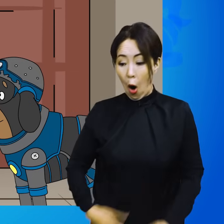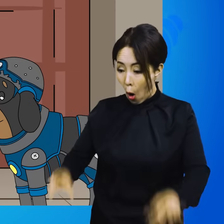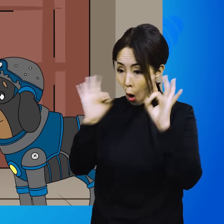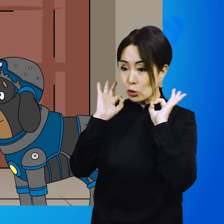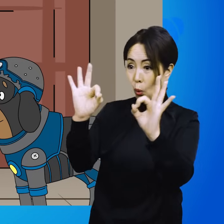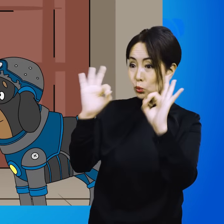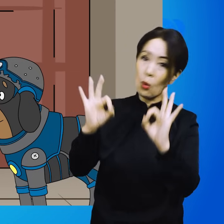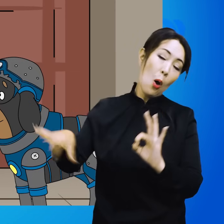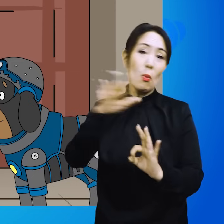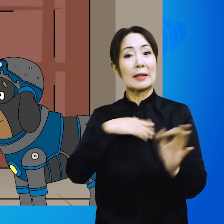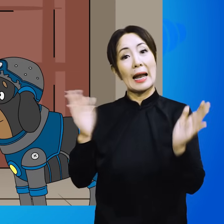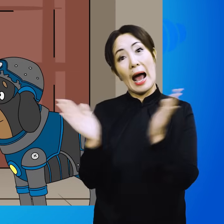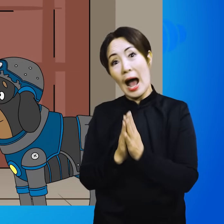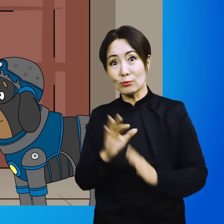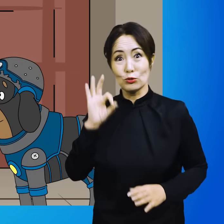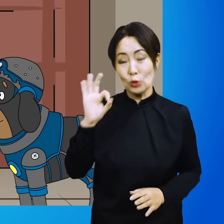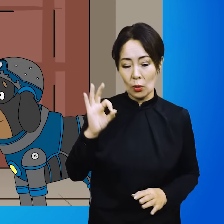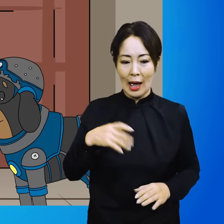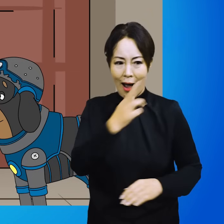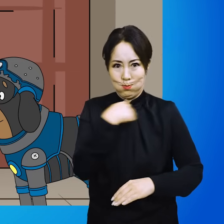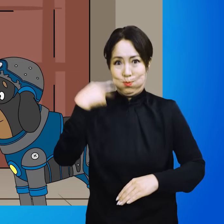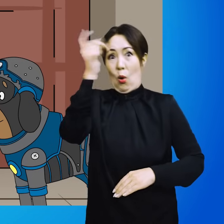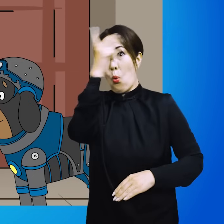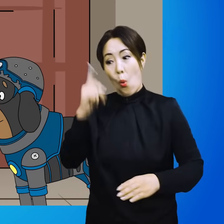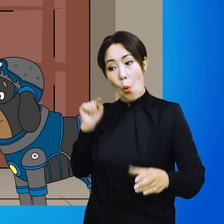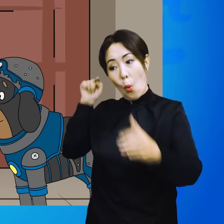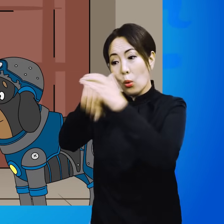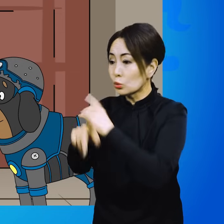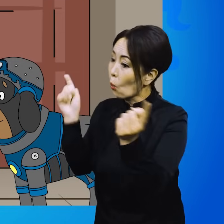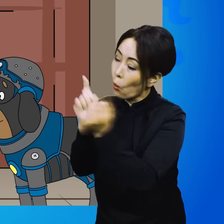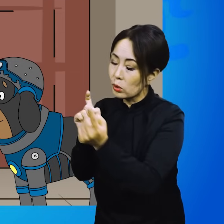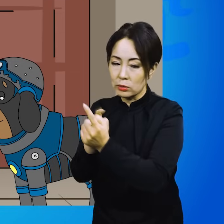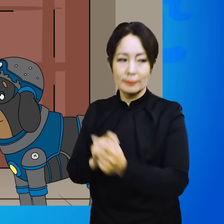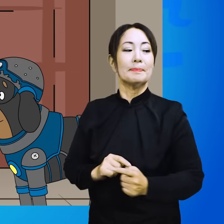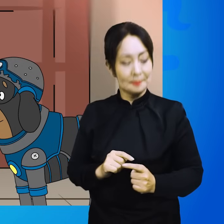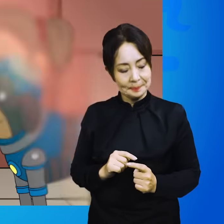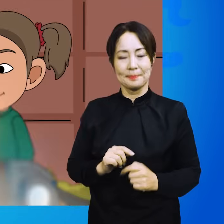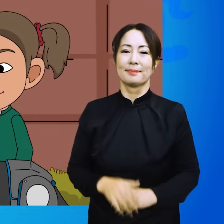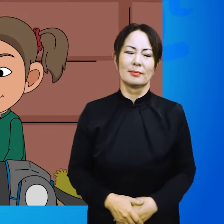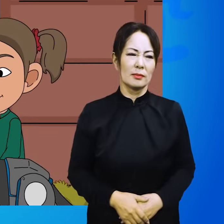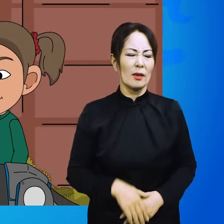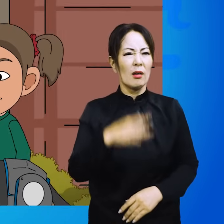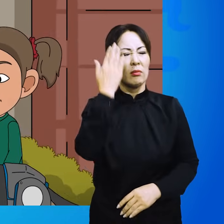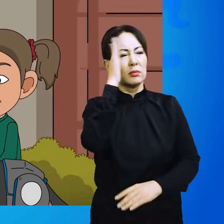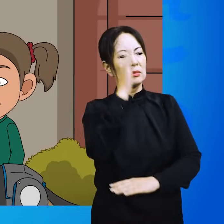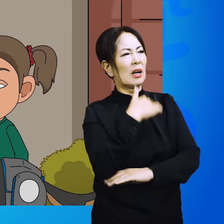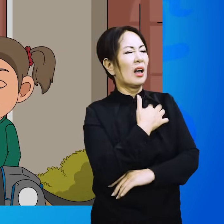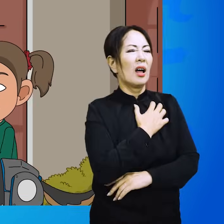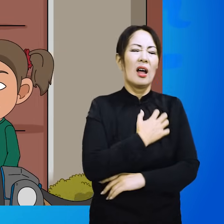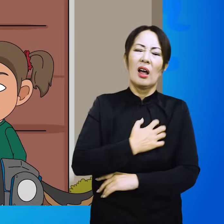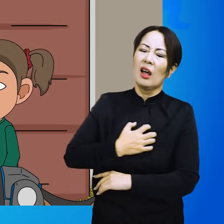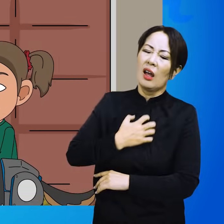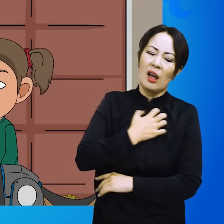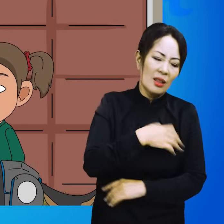зү. Хідүүлээ. Хааны хүүдэд норж уулзъя. Тэхүү. За тэгье. Өвгөн эргэх учраа олохгүй ихэл